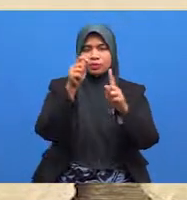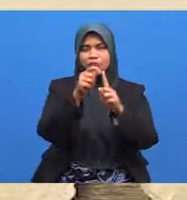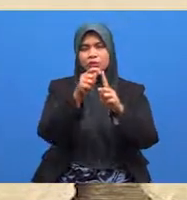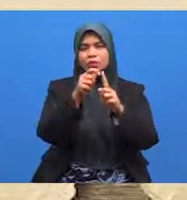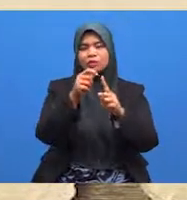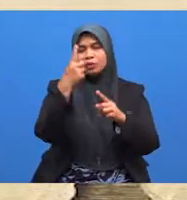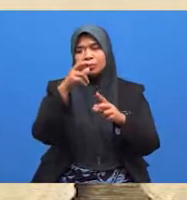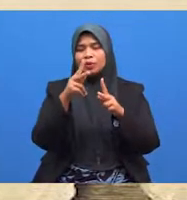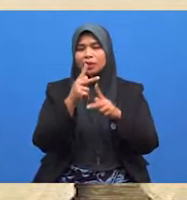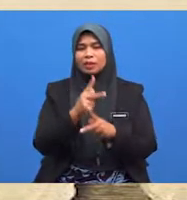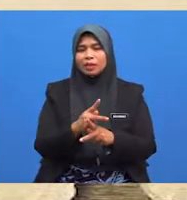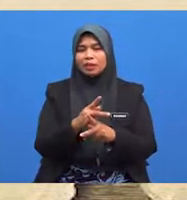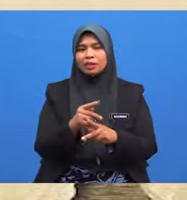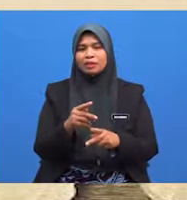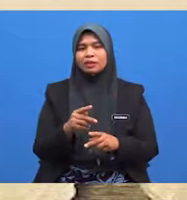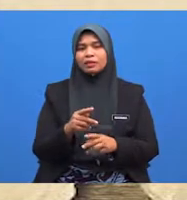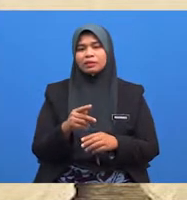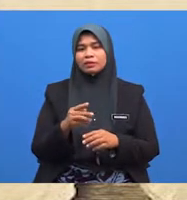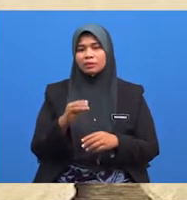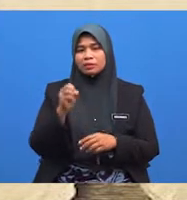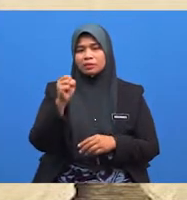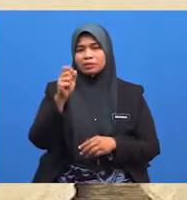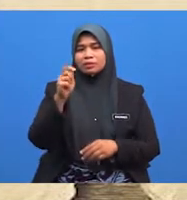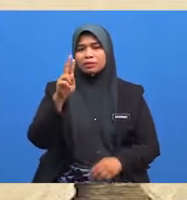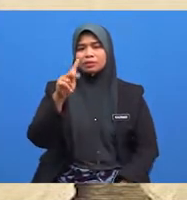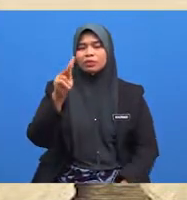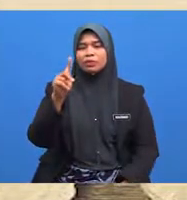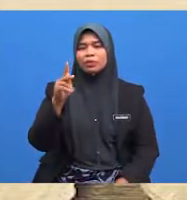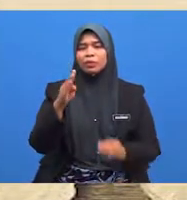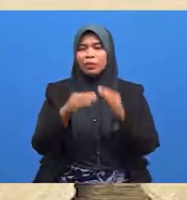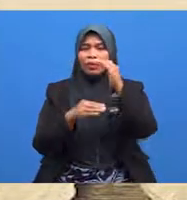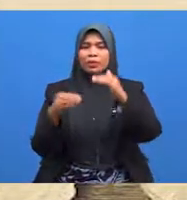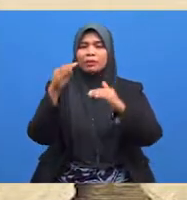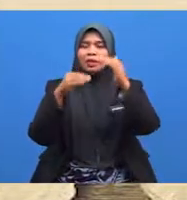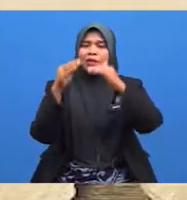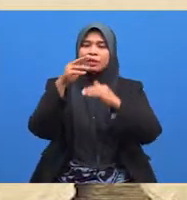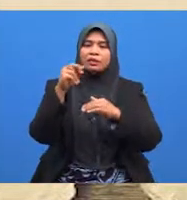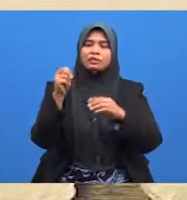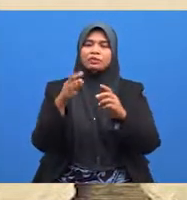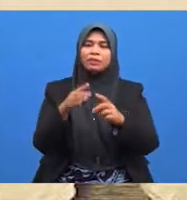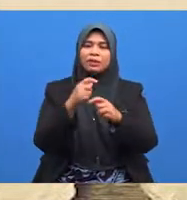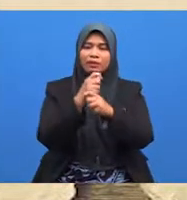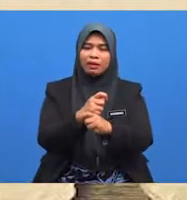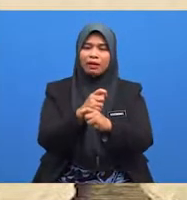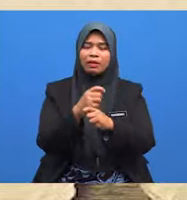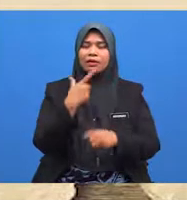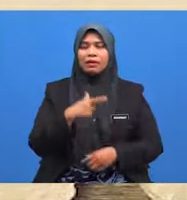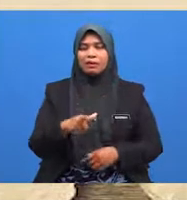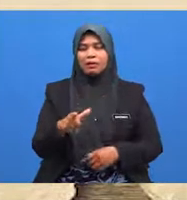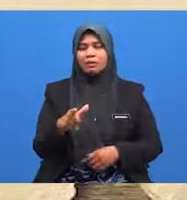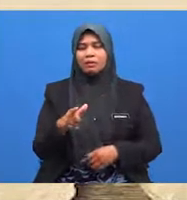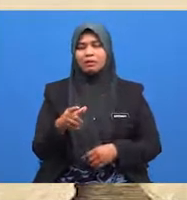Kota Merah juga bertujuan mengekalkan struktur binaan